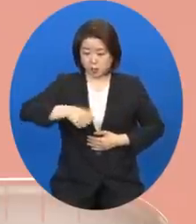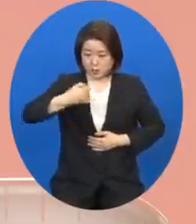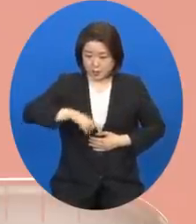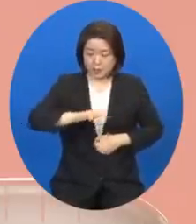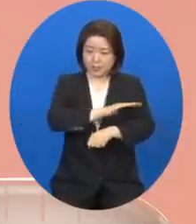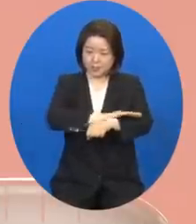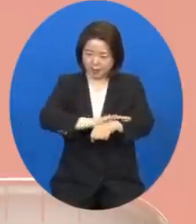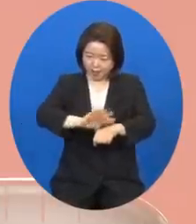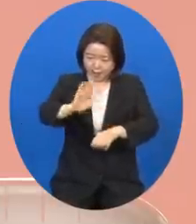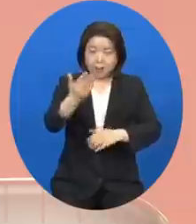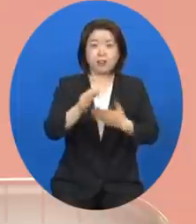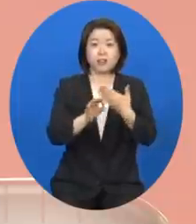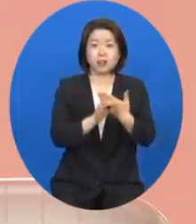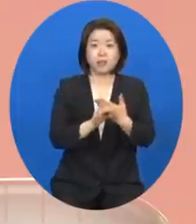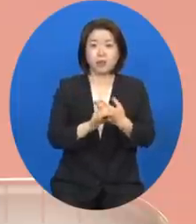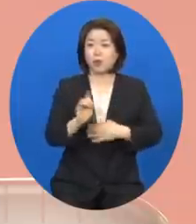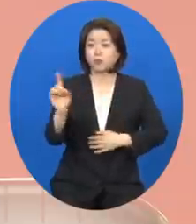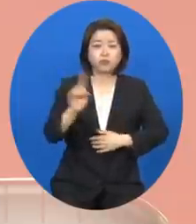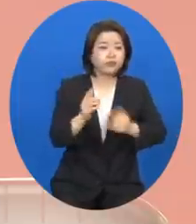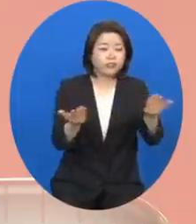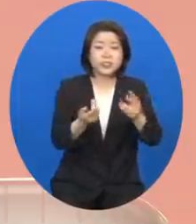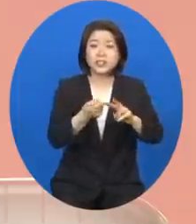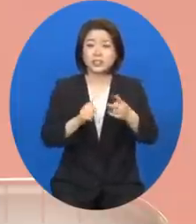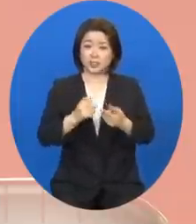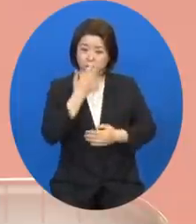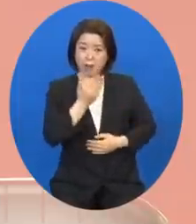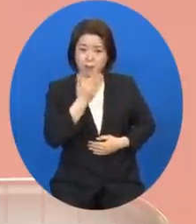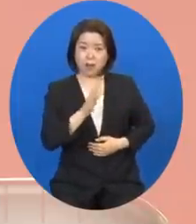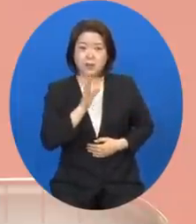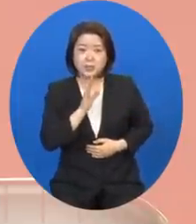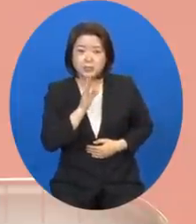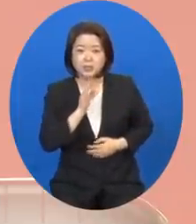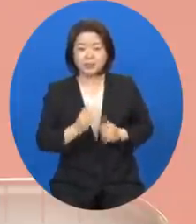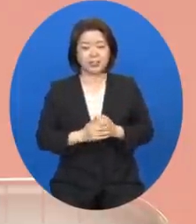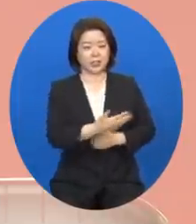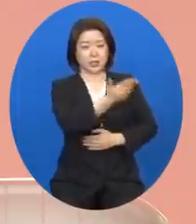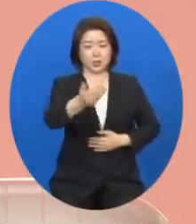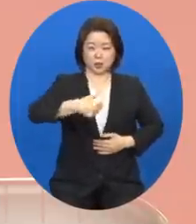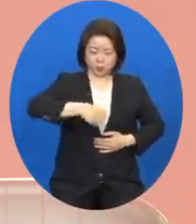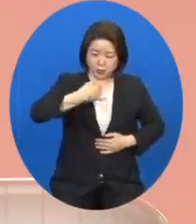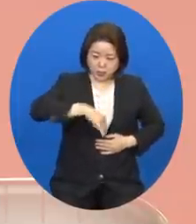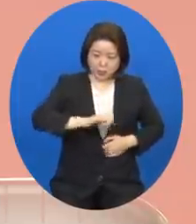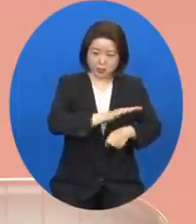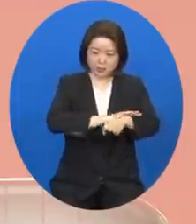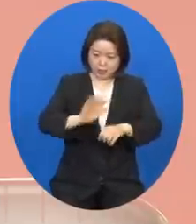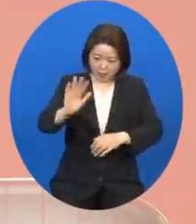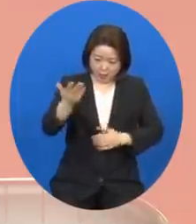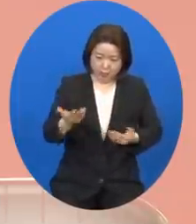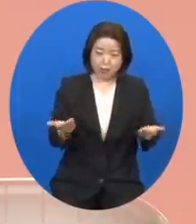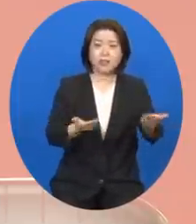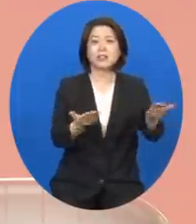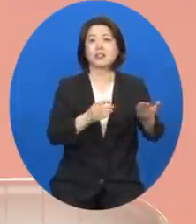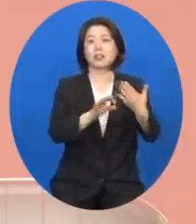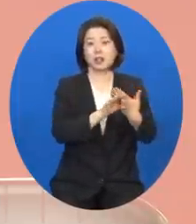된다면 무엇이라도 할 수 있잖아요. 여러분 자녀들이 잘 되는 일이라면.